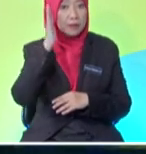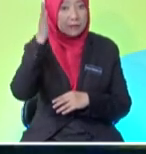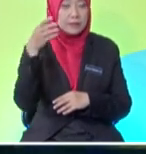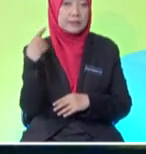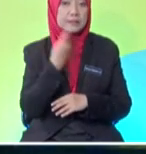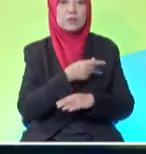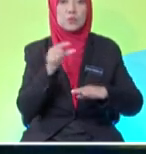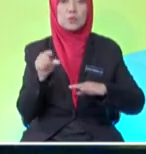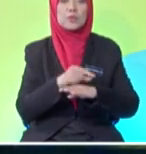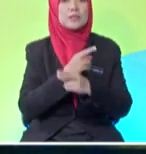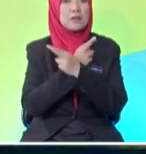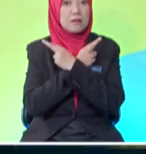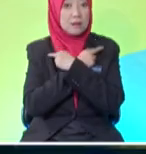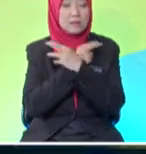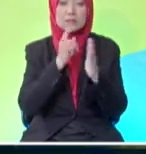gunakan